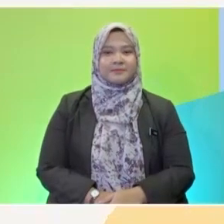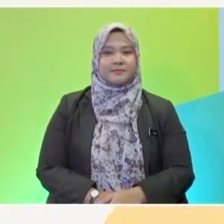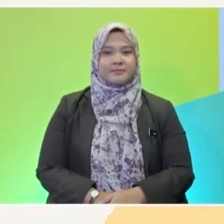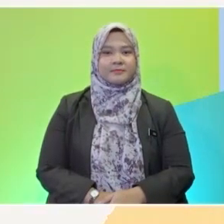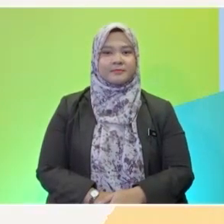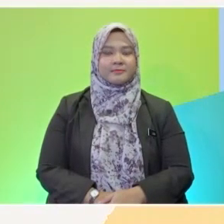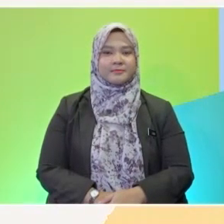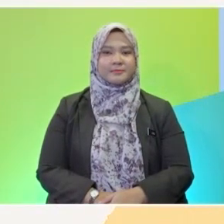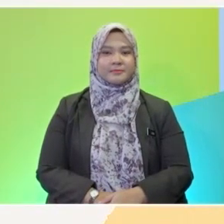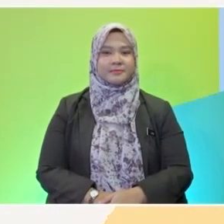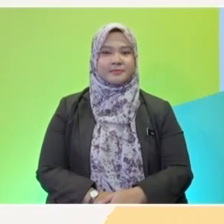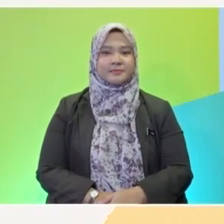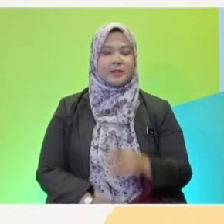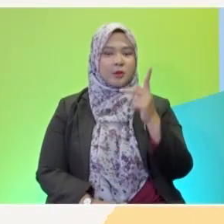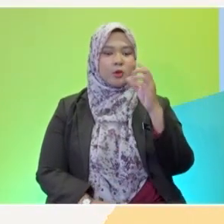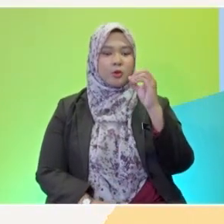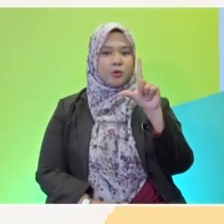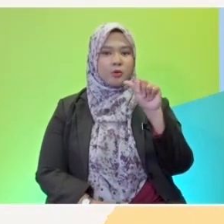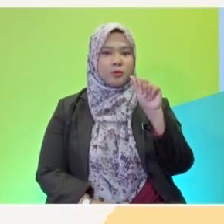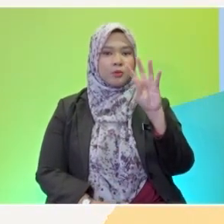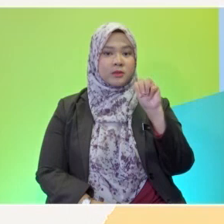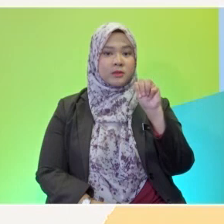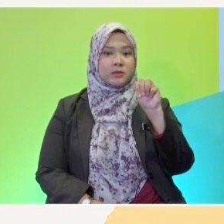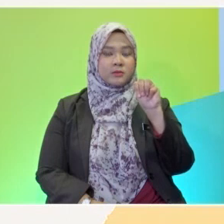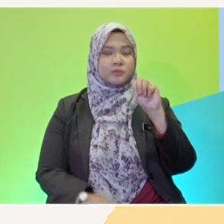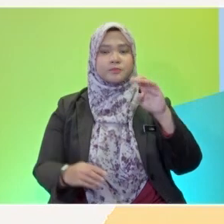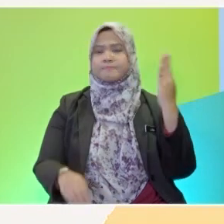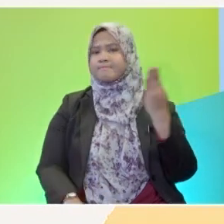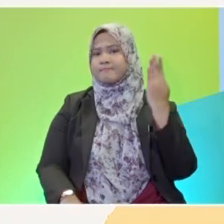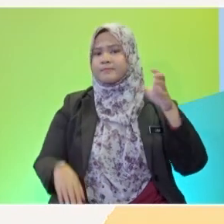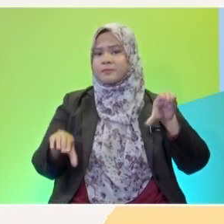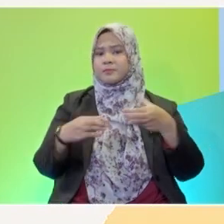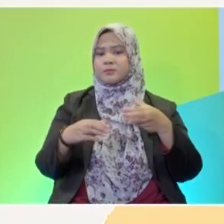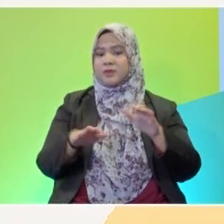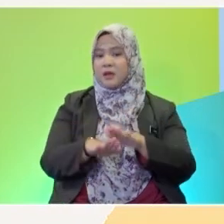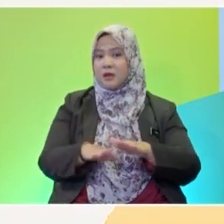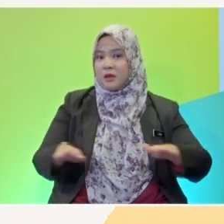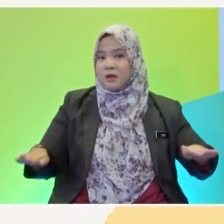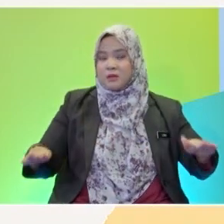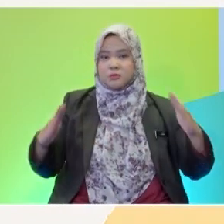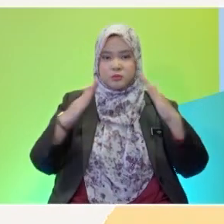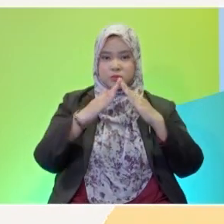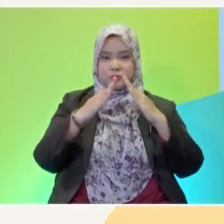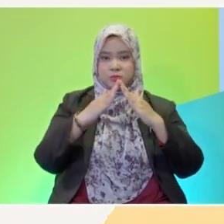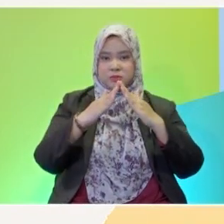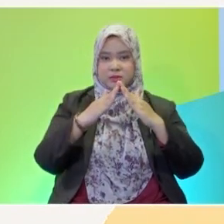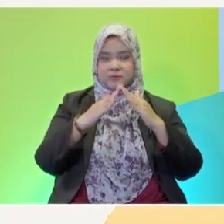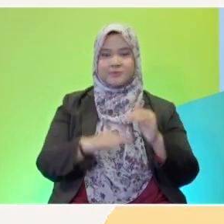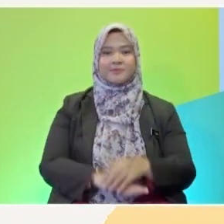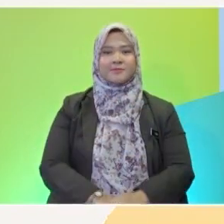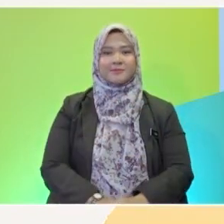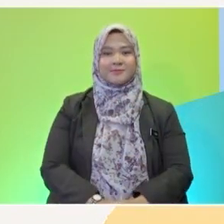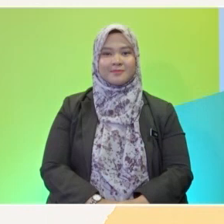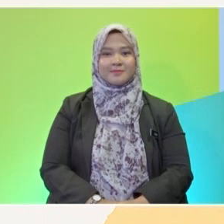merupakan corak yang dibuat daripada lantai rumah atau halaman rumah dengan menggunakan pewarna dari alam semula jadi